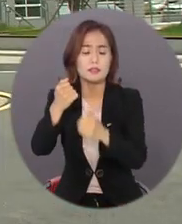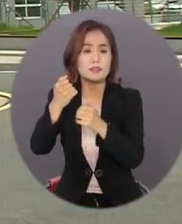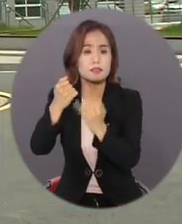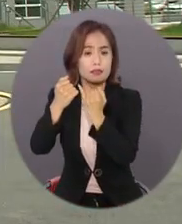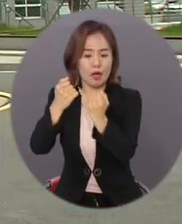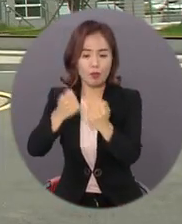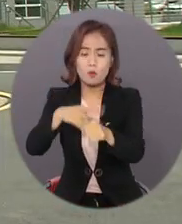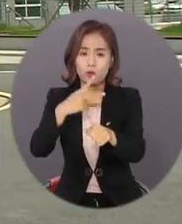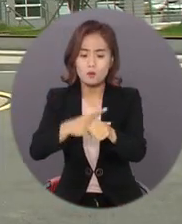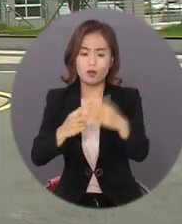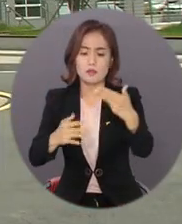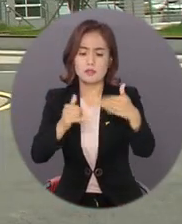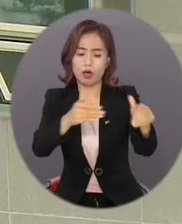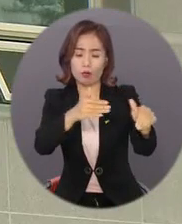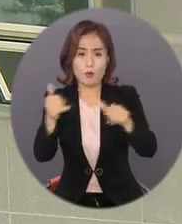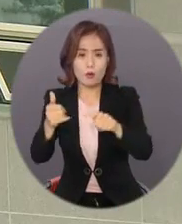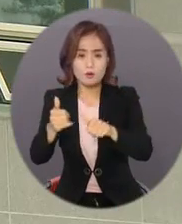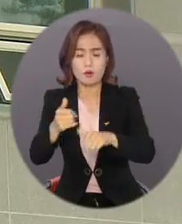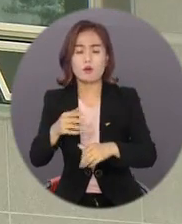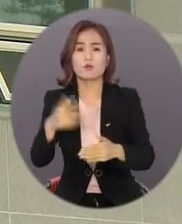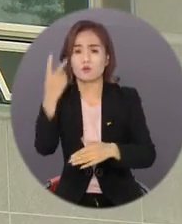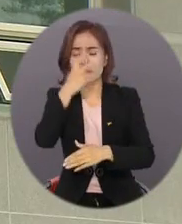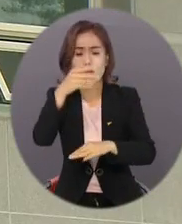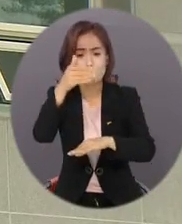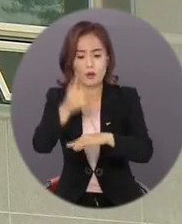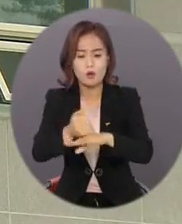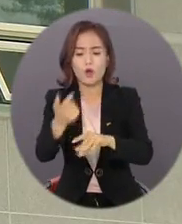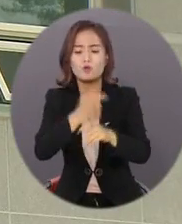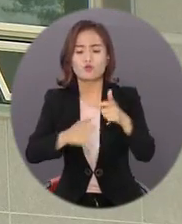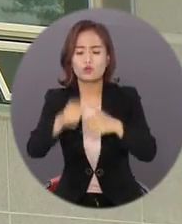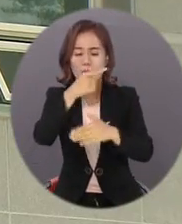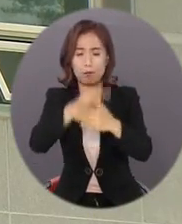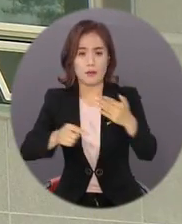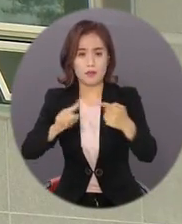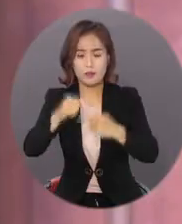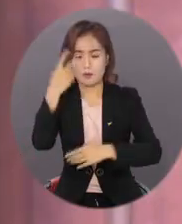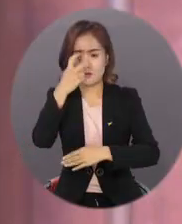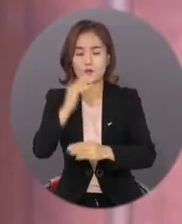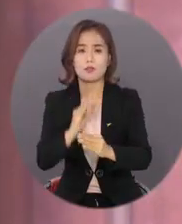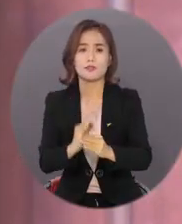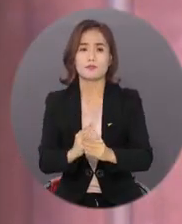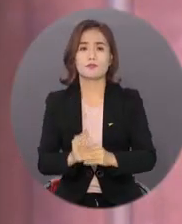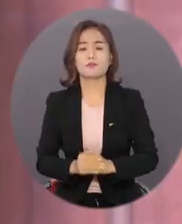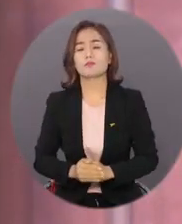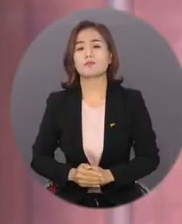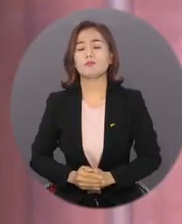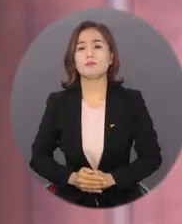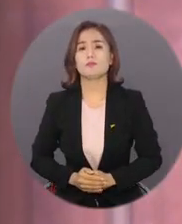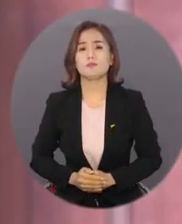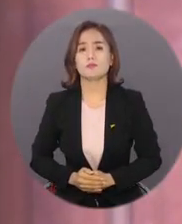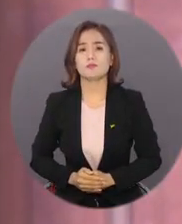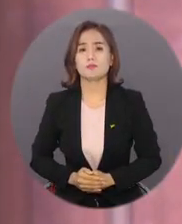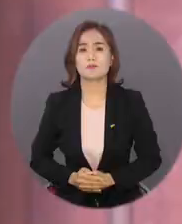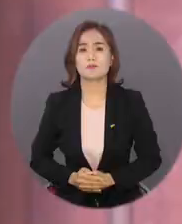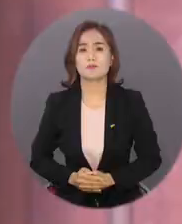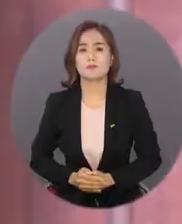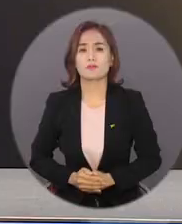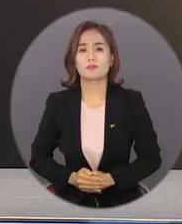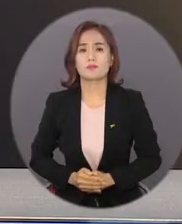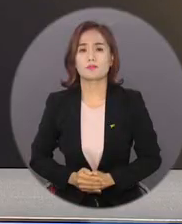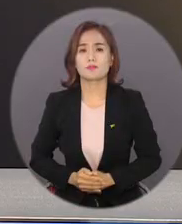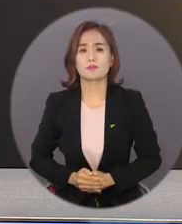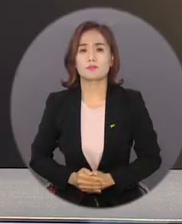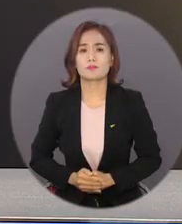아들, 교사 등 8명을 소환 조사한 경찰은 추가 피해 여부를 조사하고 있습니다. MBC 뉴스 조희원입니다.